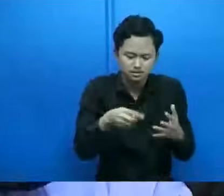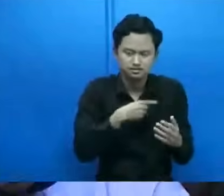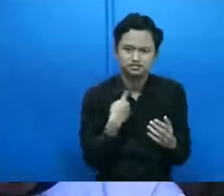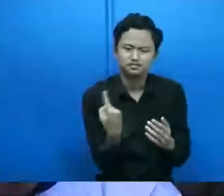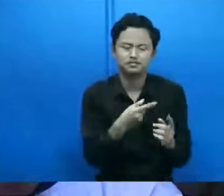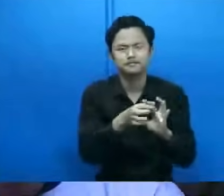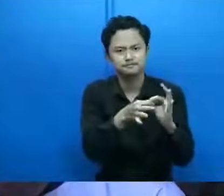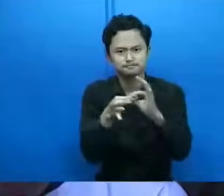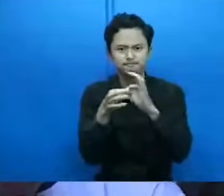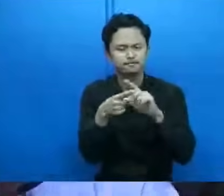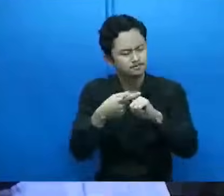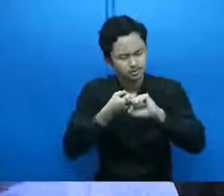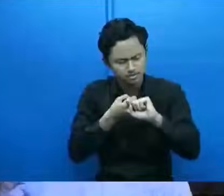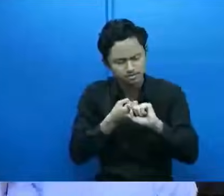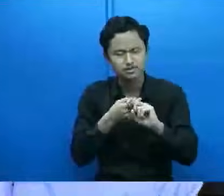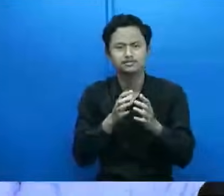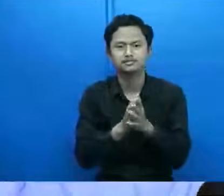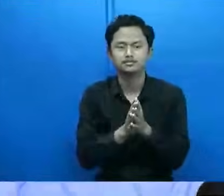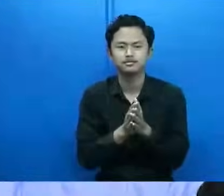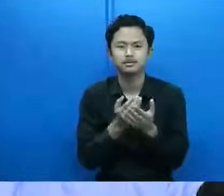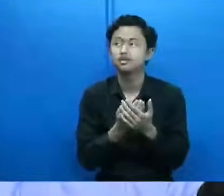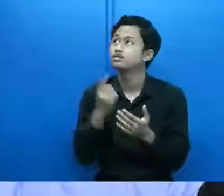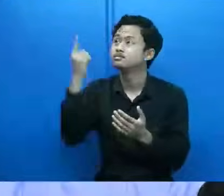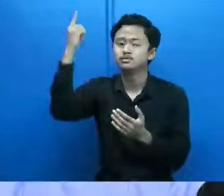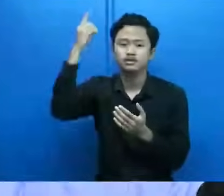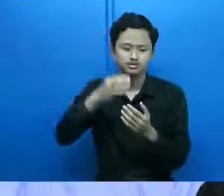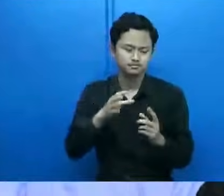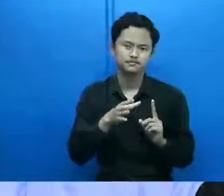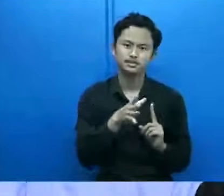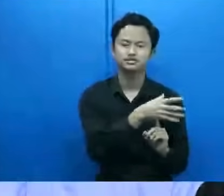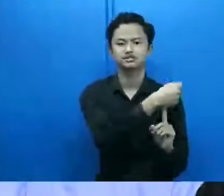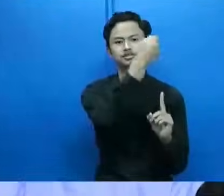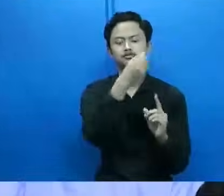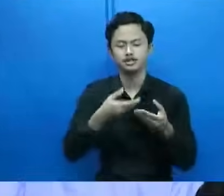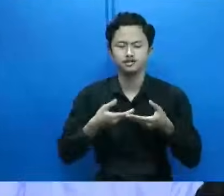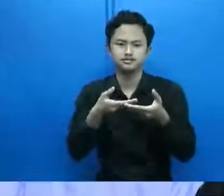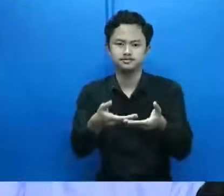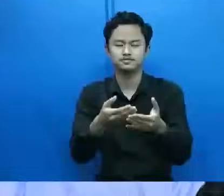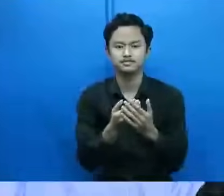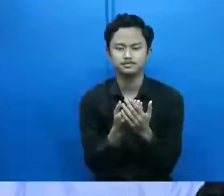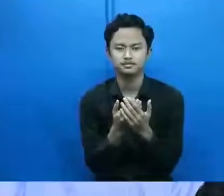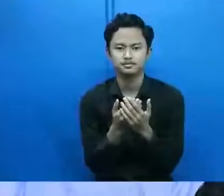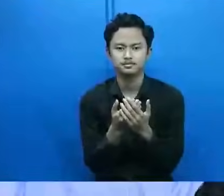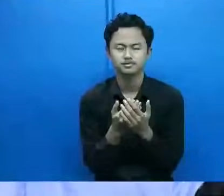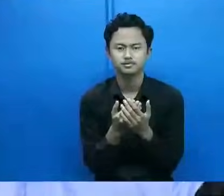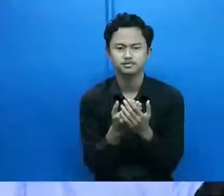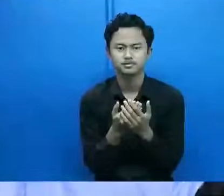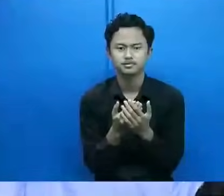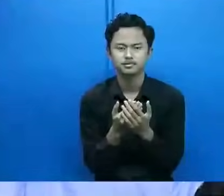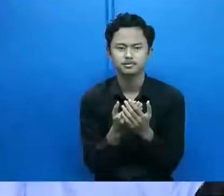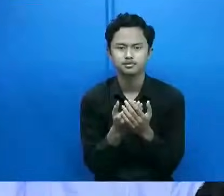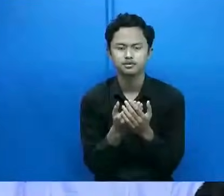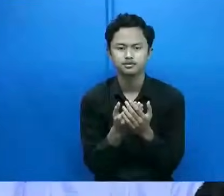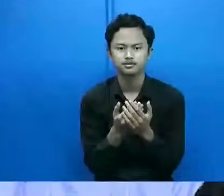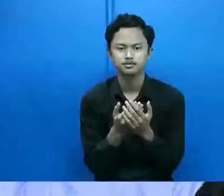di dunia dan jadikan Al-Quran sebagai syafaat bagi kami di akhirah. Allahumma ij'alna ya Allah ijma'na fi jannatikan na'im